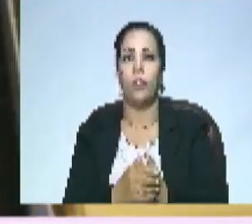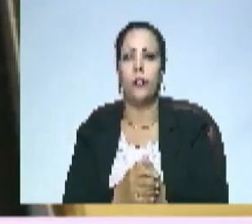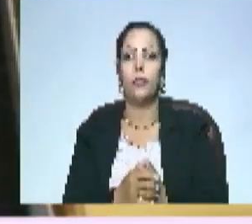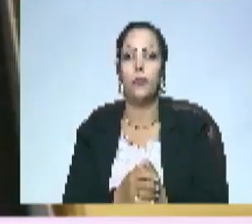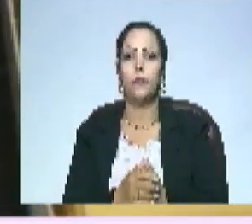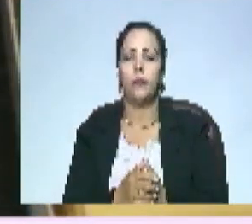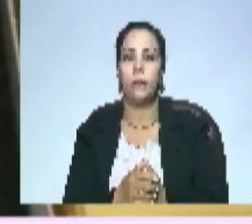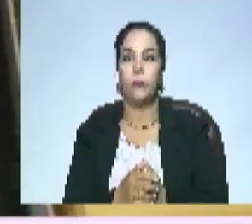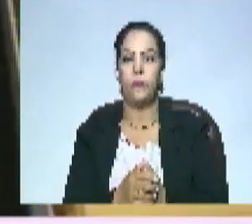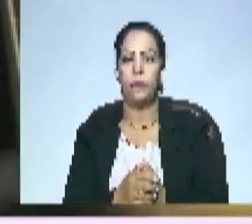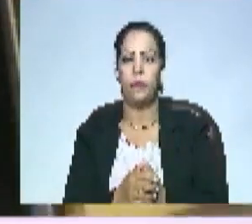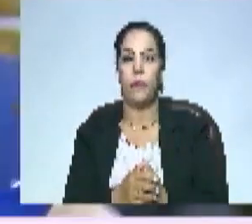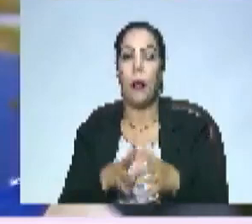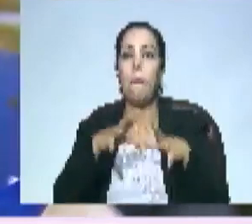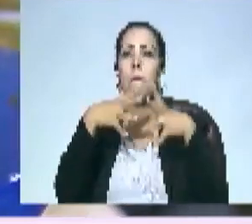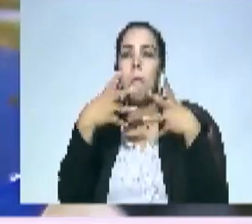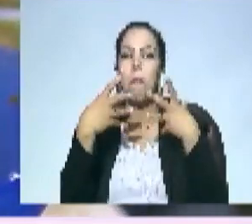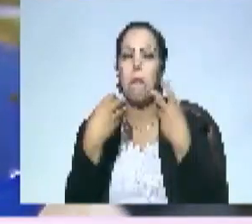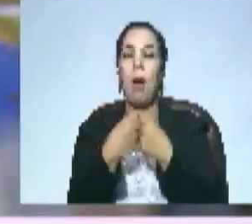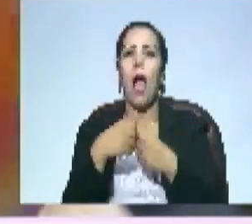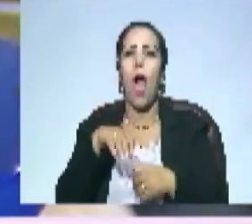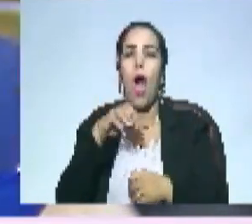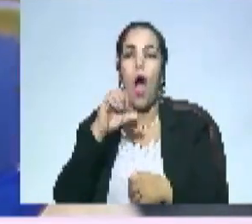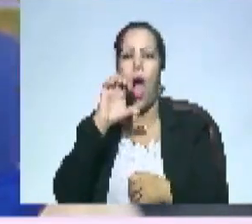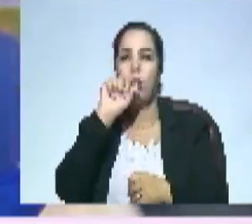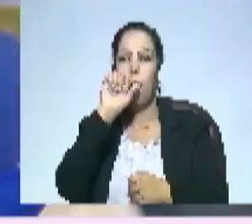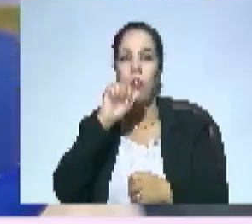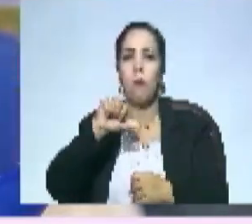الصينيه مع شويه صوص